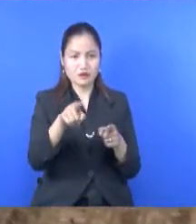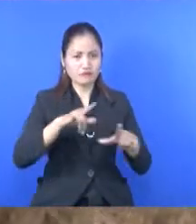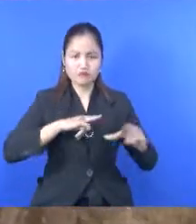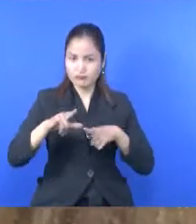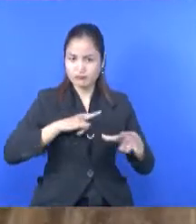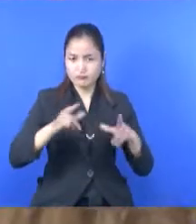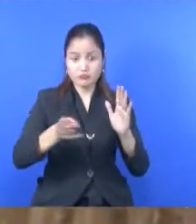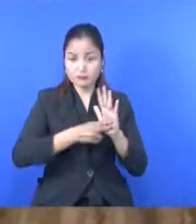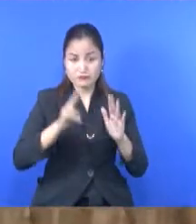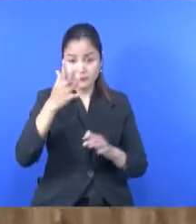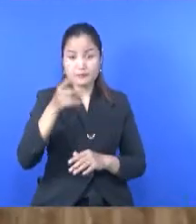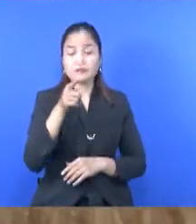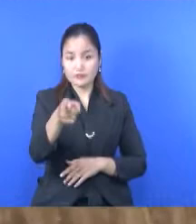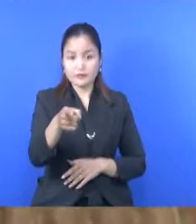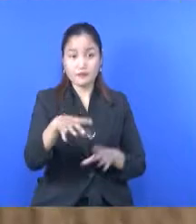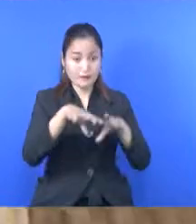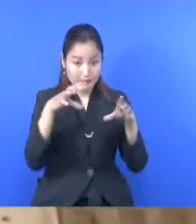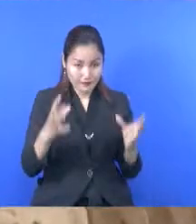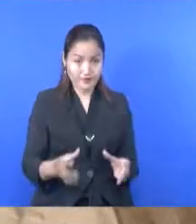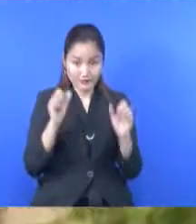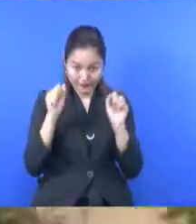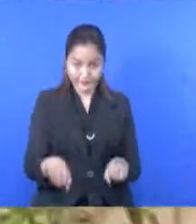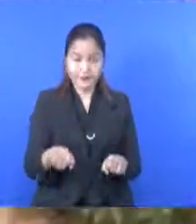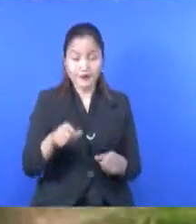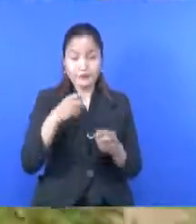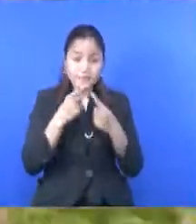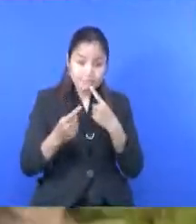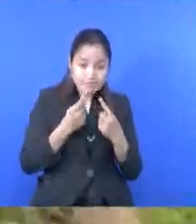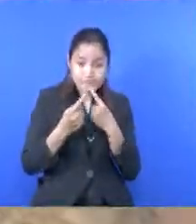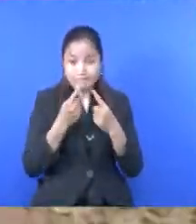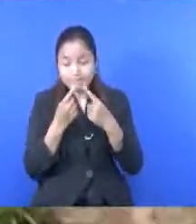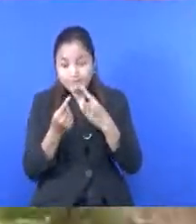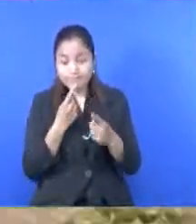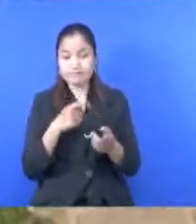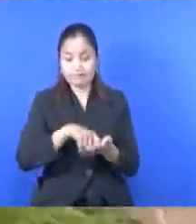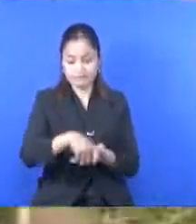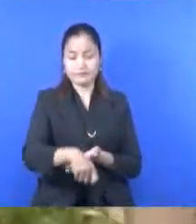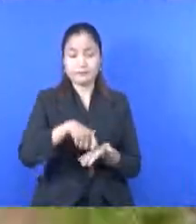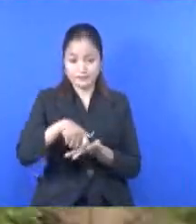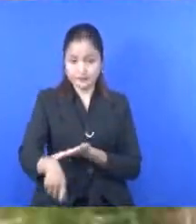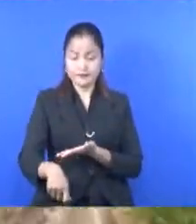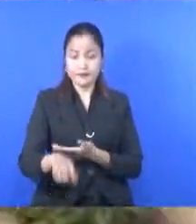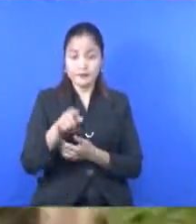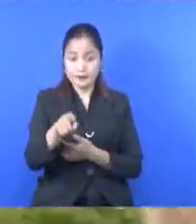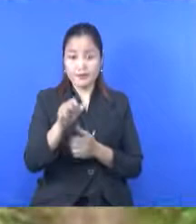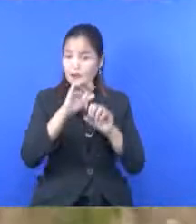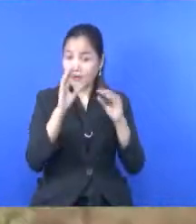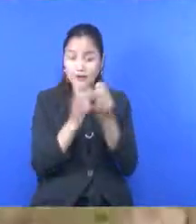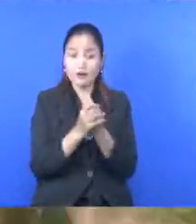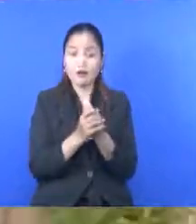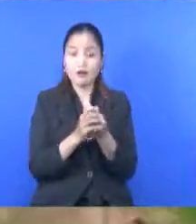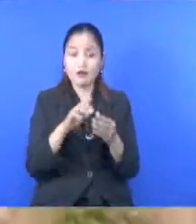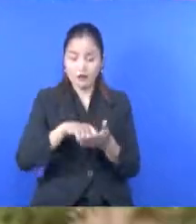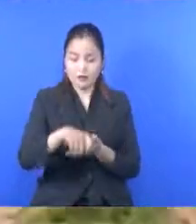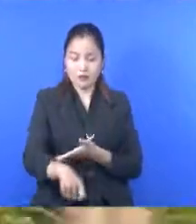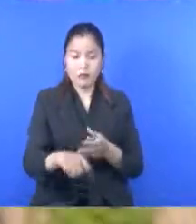នក៏មានក្រុមការងារបច្ចេកទេសសម្រាប់ជួយផ្ដល់ការប្រឹក្សាក្នុងការដាំដុះដល់ឡាយតិនផលដំឡូងមីស្រស់ទាំងអស់ក្រុមហ៊ុ